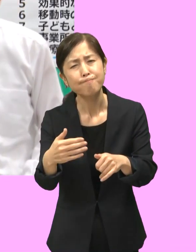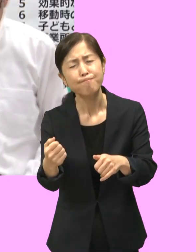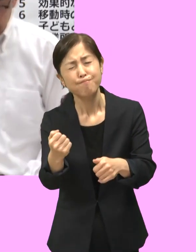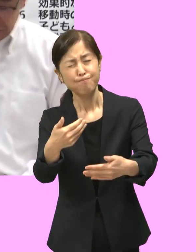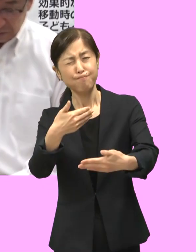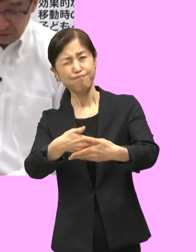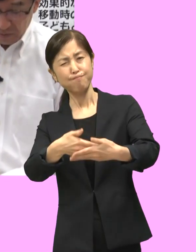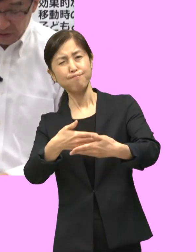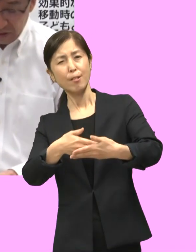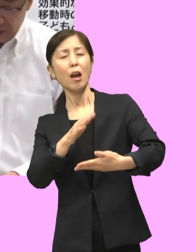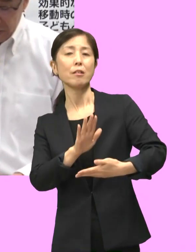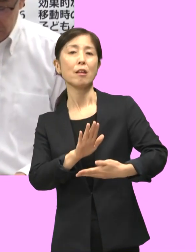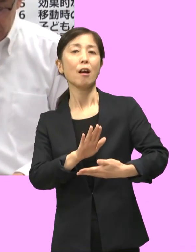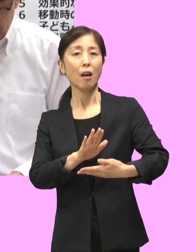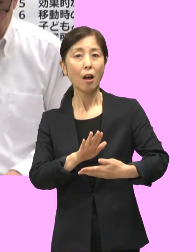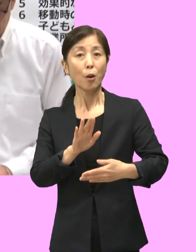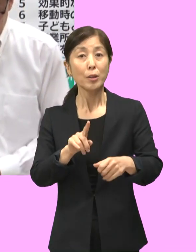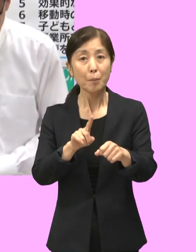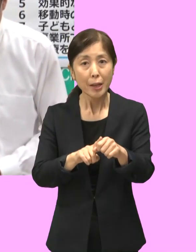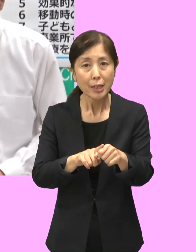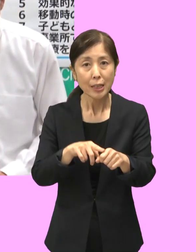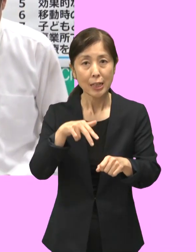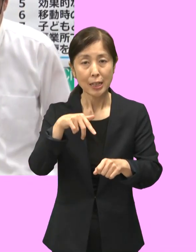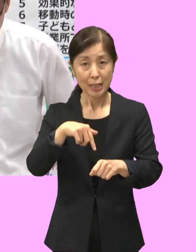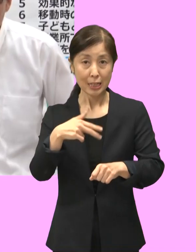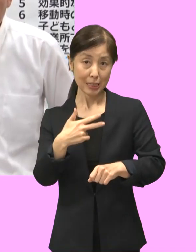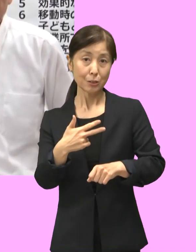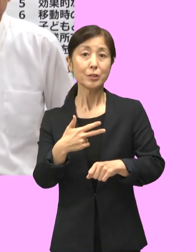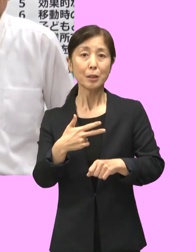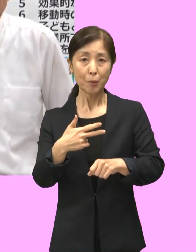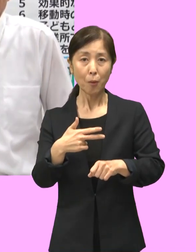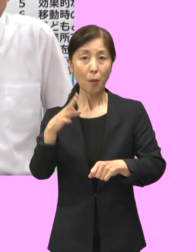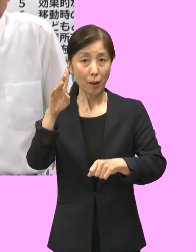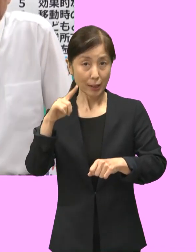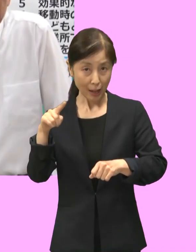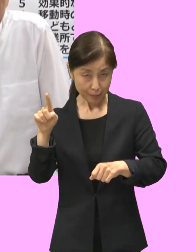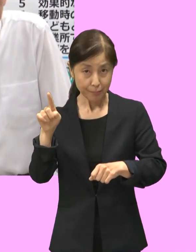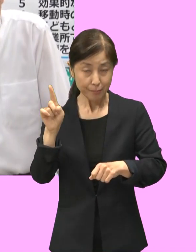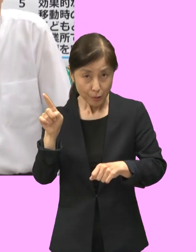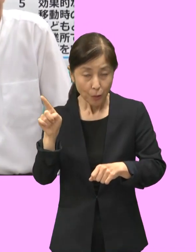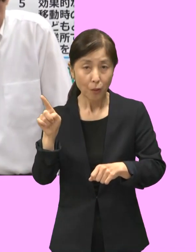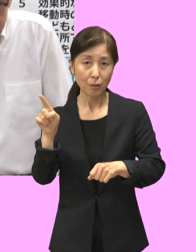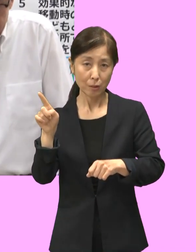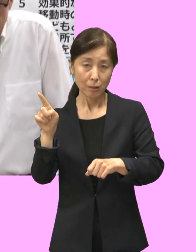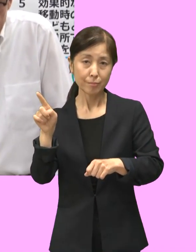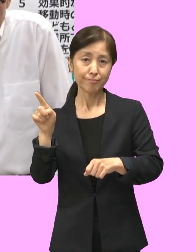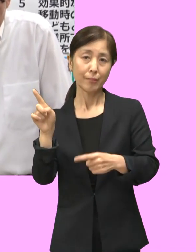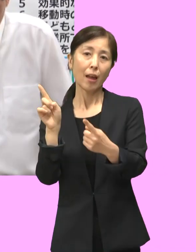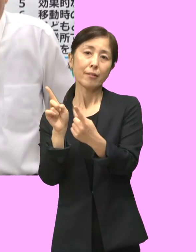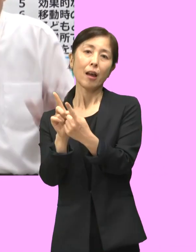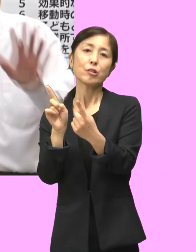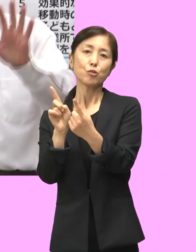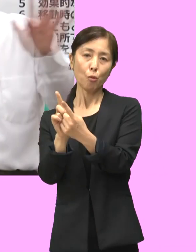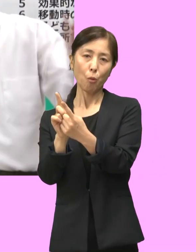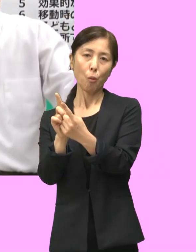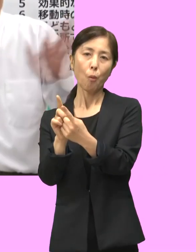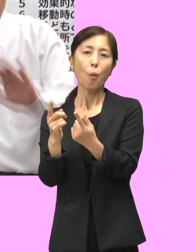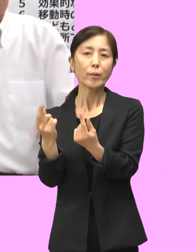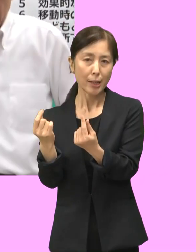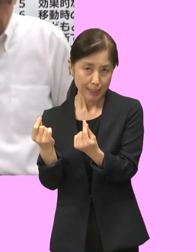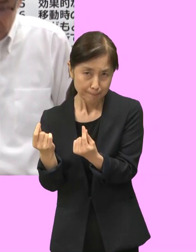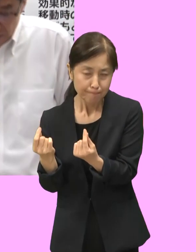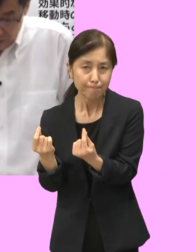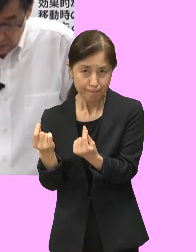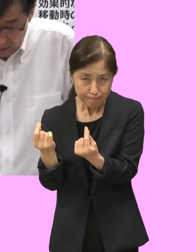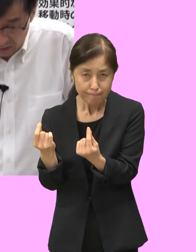。で、このために市としても、県と、対象を同じ対